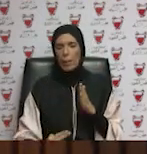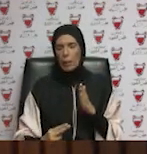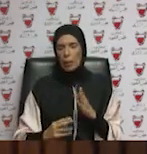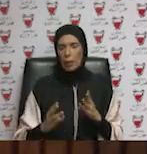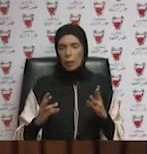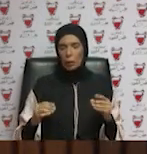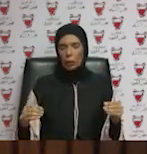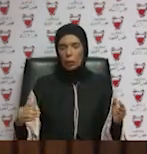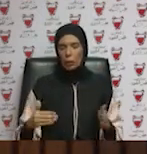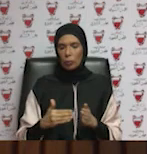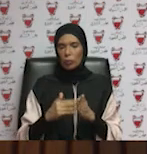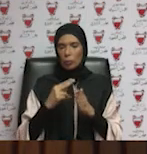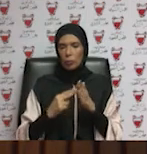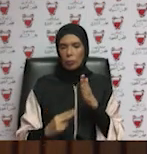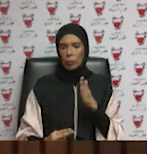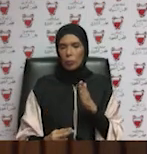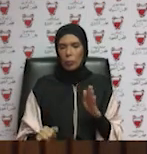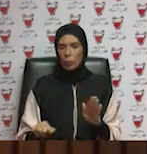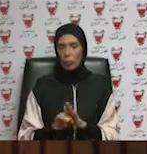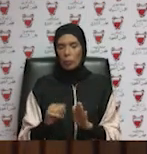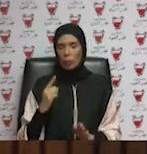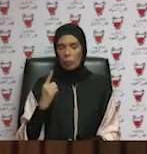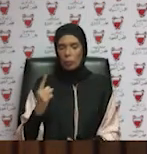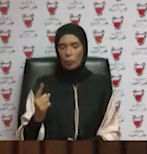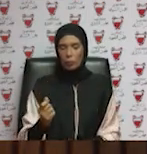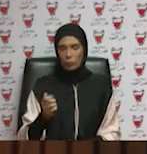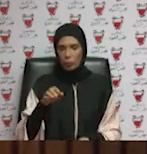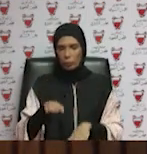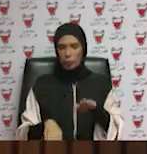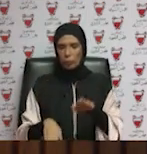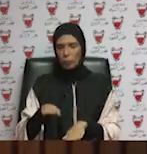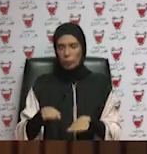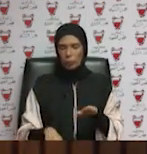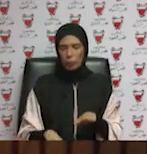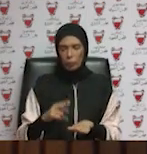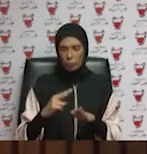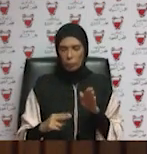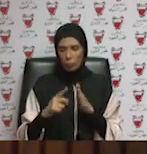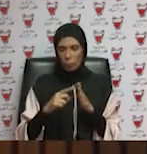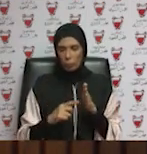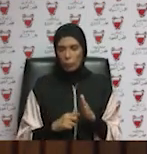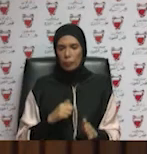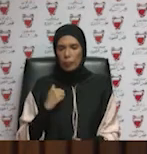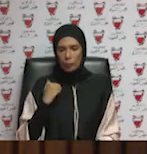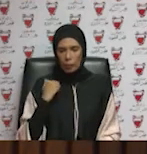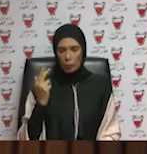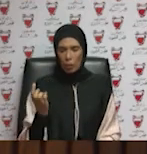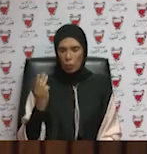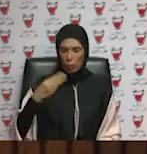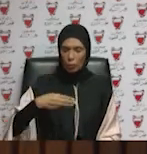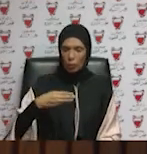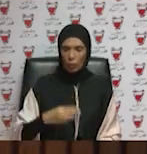الختامي المنصوص عليه في المادة 1 من القانون الميزانية العامة الصادر مرسوم بقانون رقم 39 لسنة